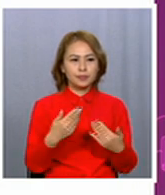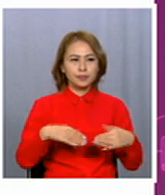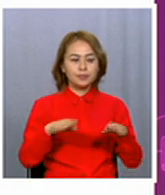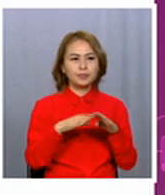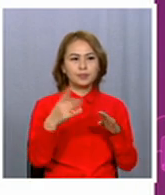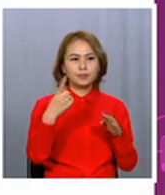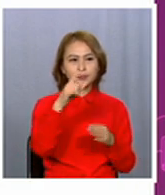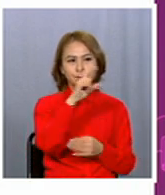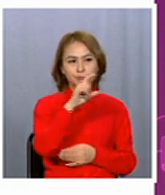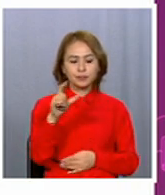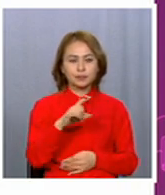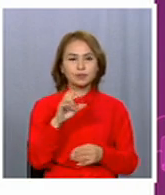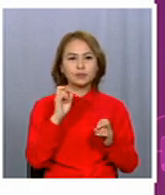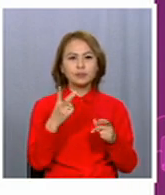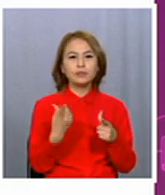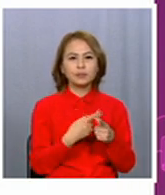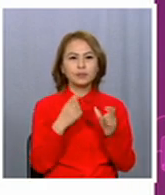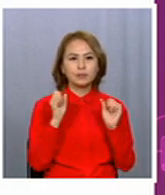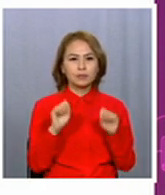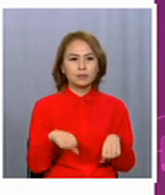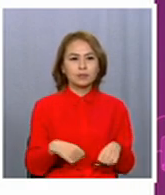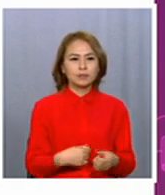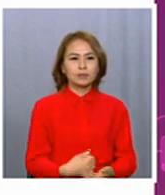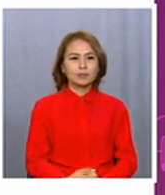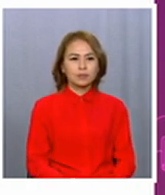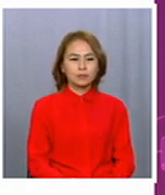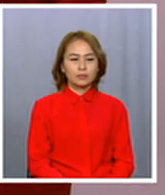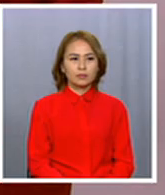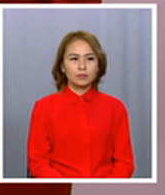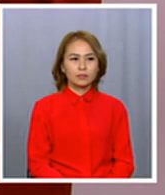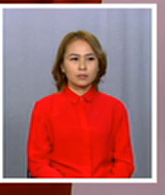бөлімді қалай атауға болады?